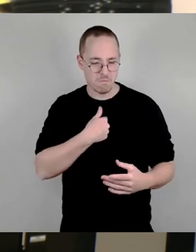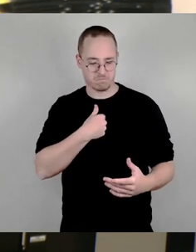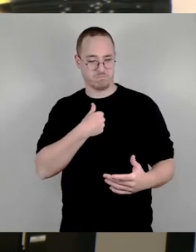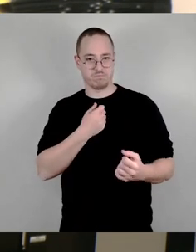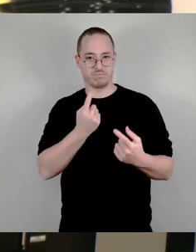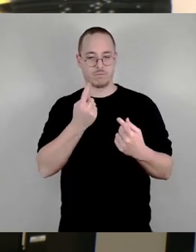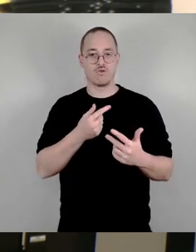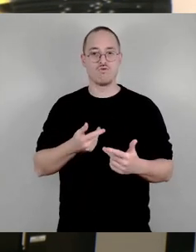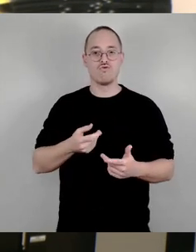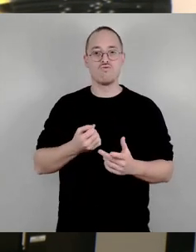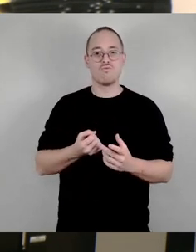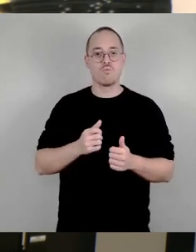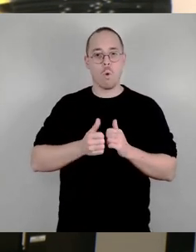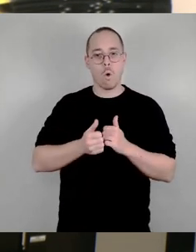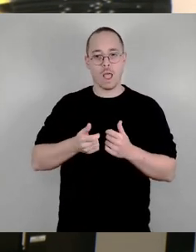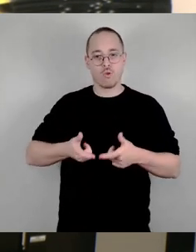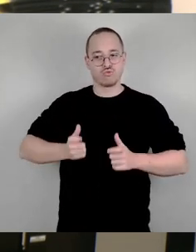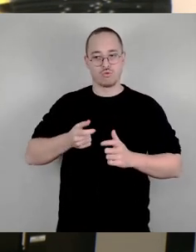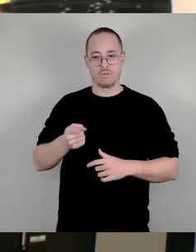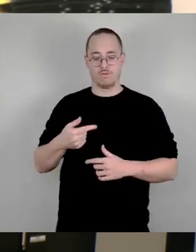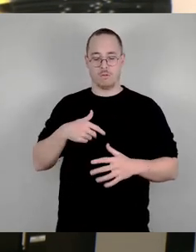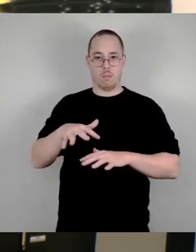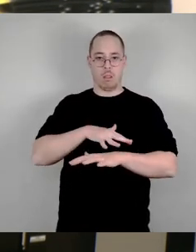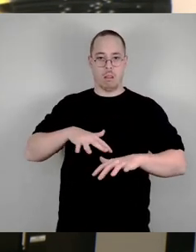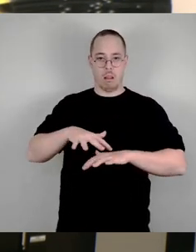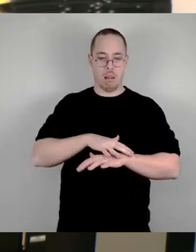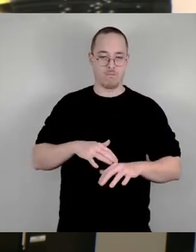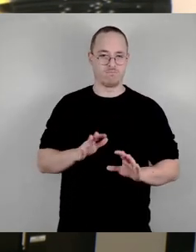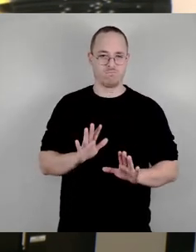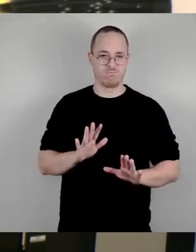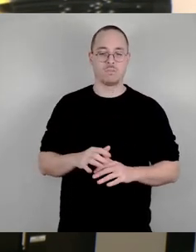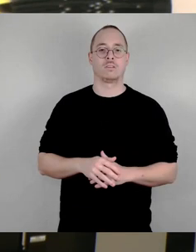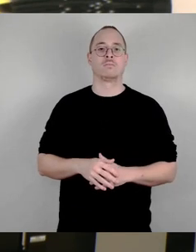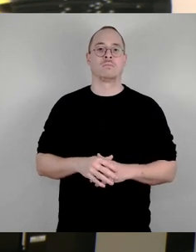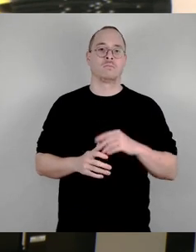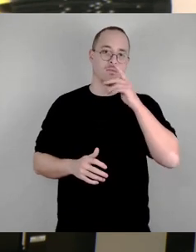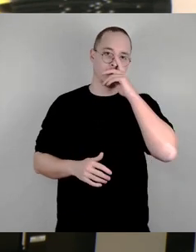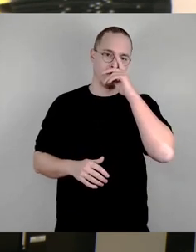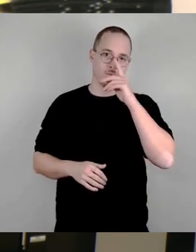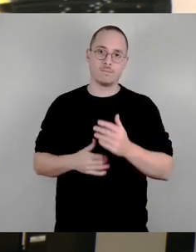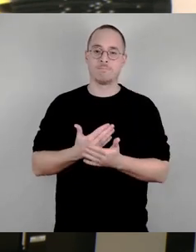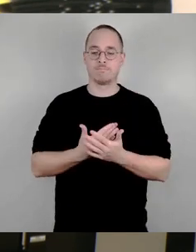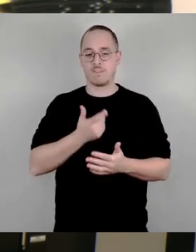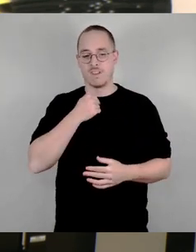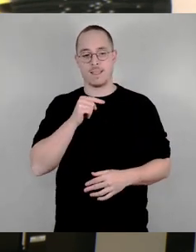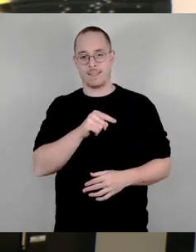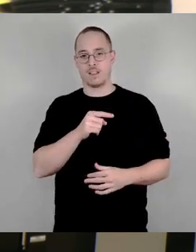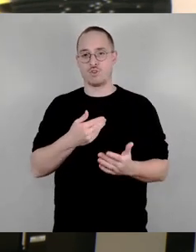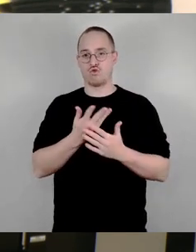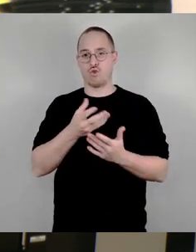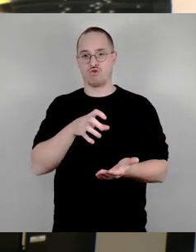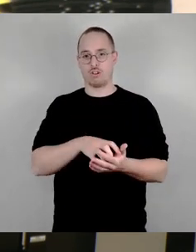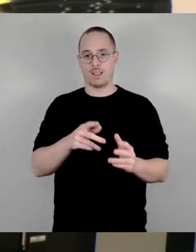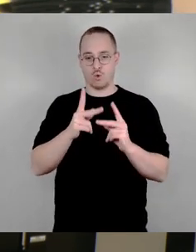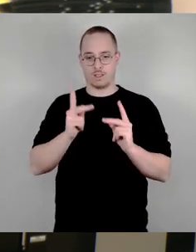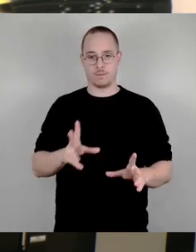dem Anstrich Stadtbezirk Neustadt aufgenommen werden. Ich möchte kurz dazu noch mal was sagen. Das